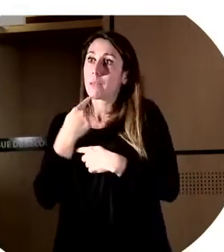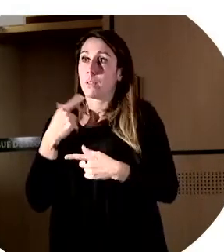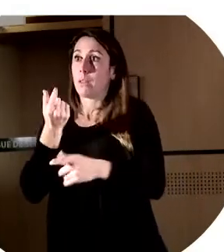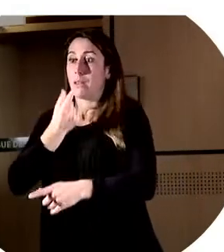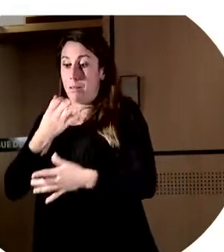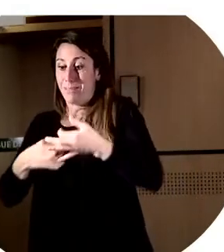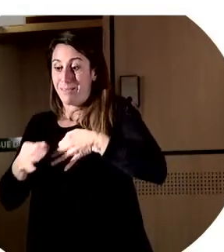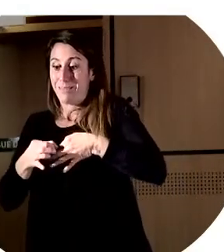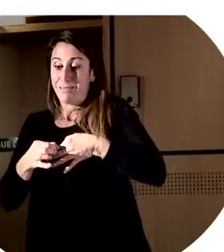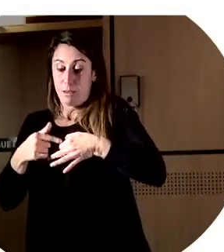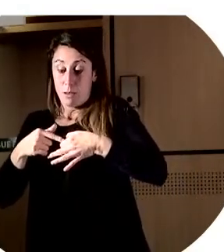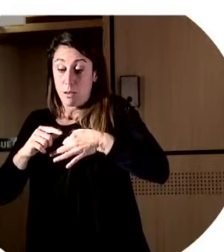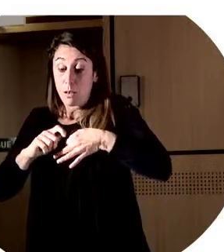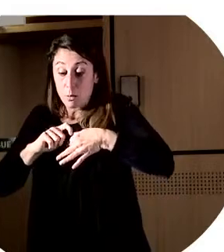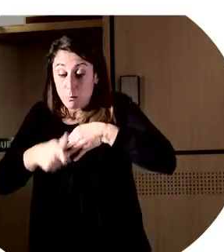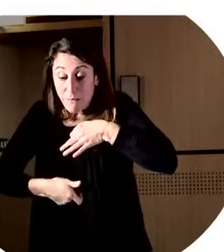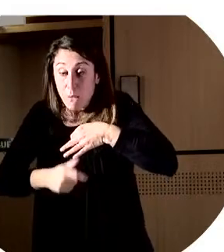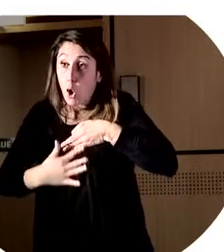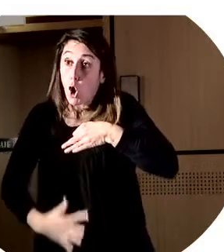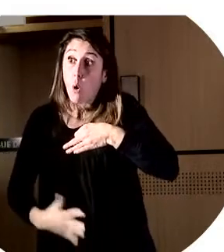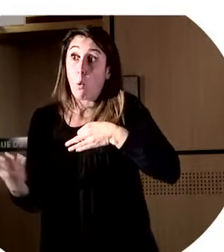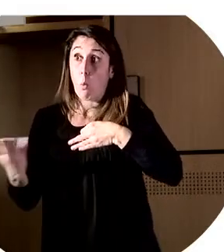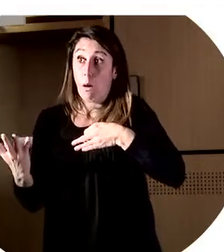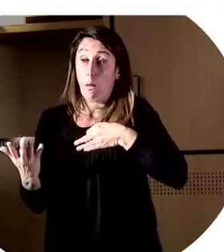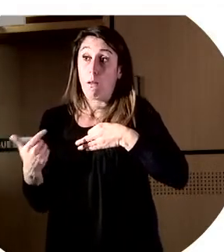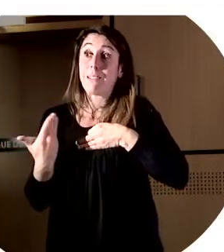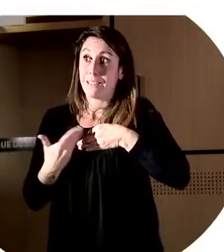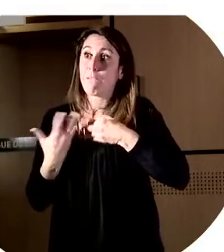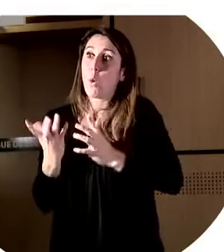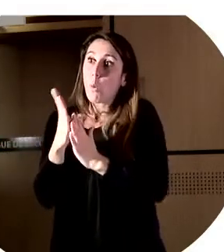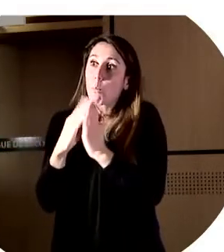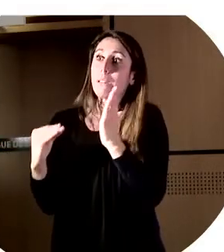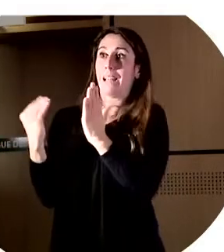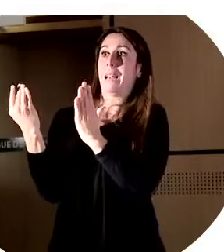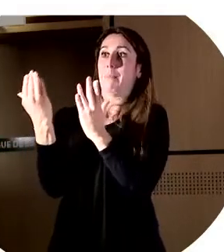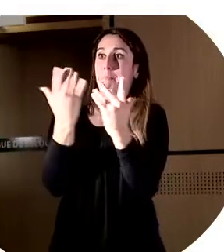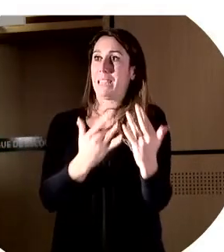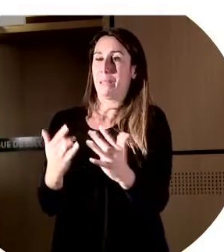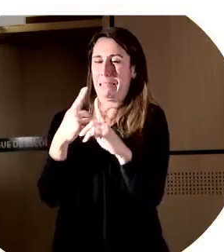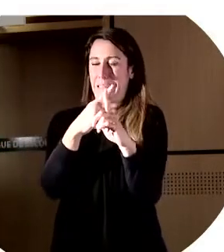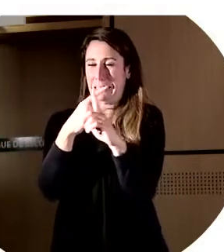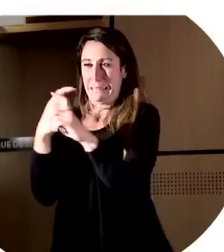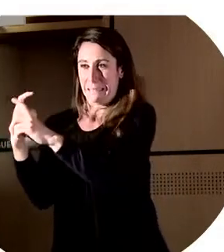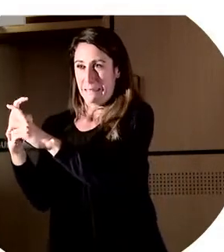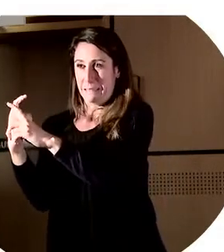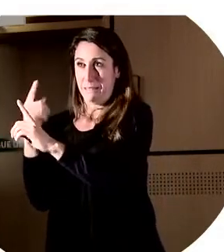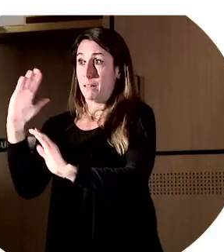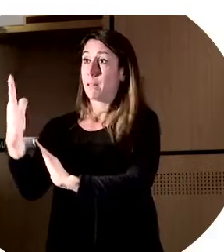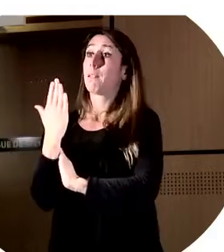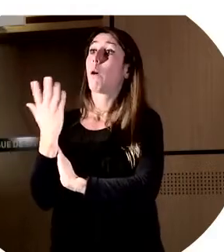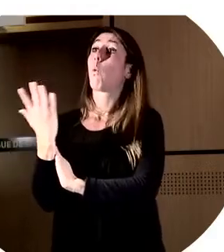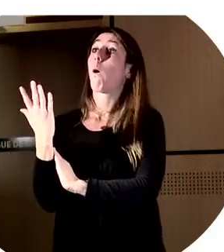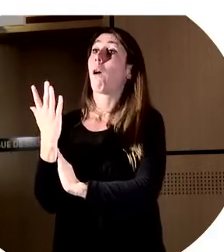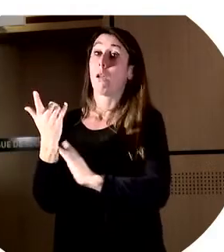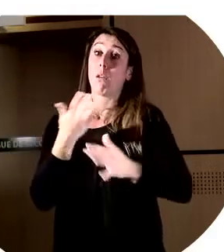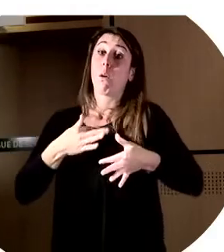mathématiques, je vais pouvoir construire un modèle qui va pouvoir me représenter non plus l'évolution de la